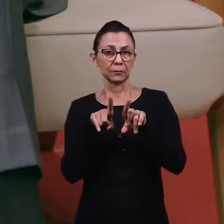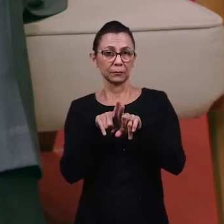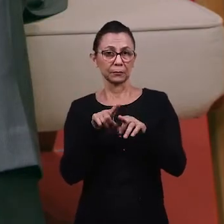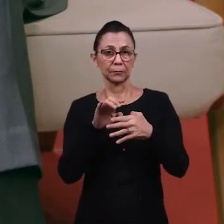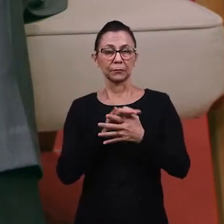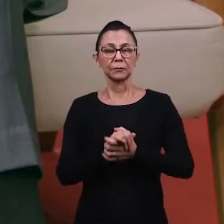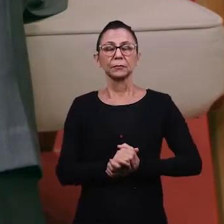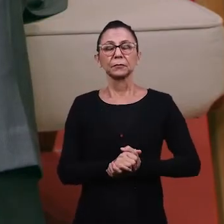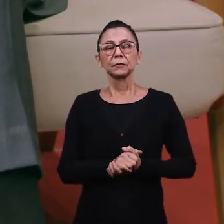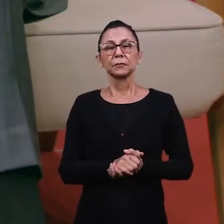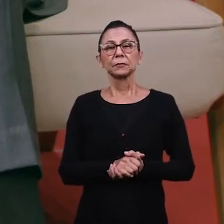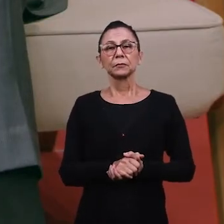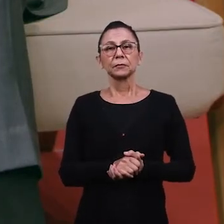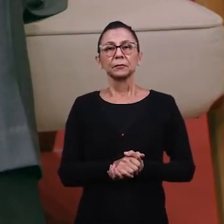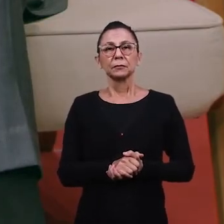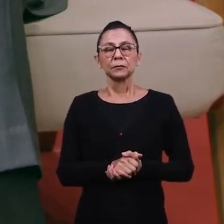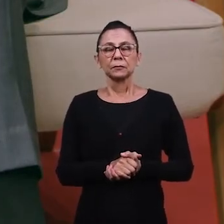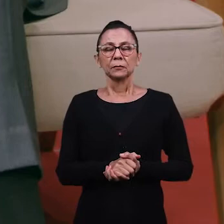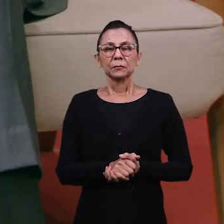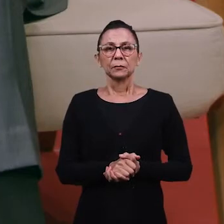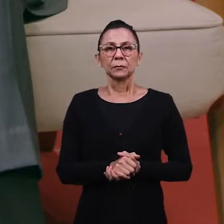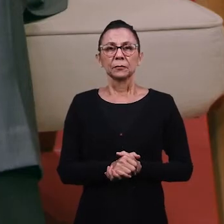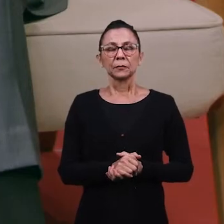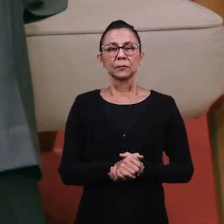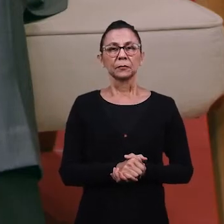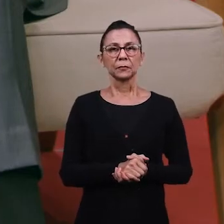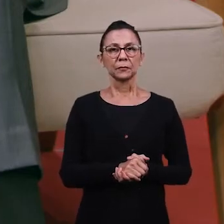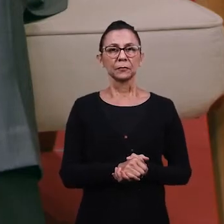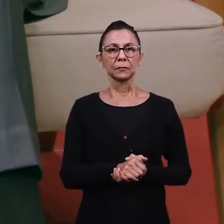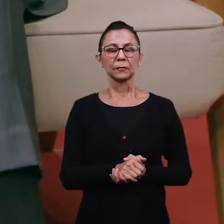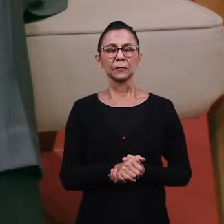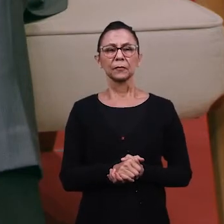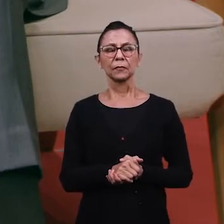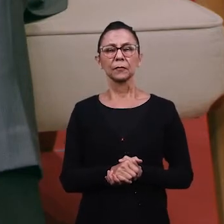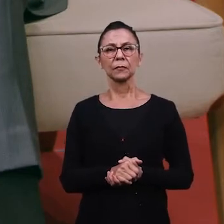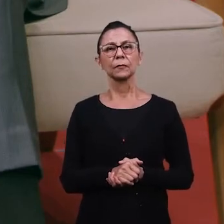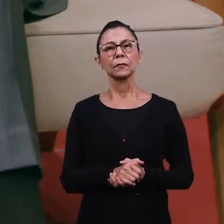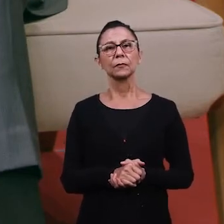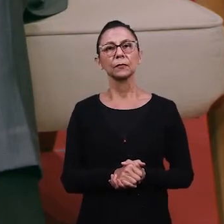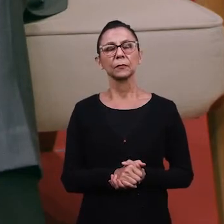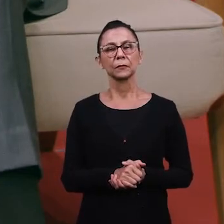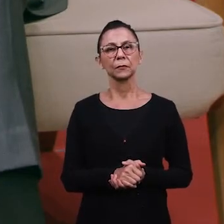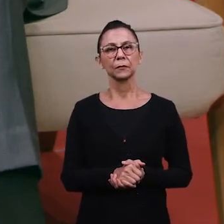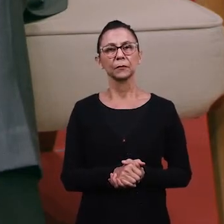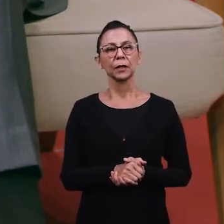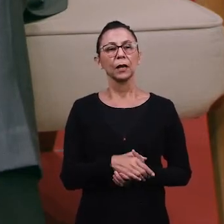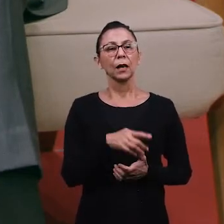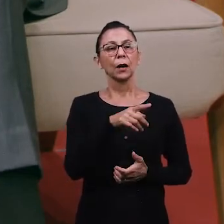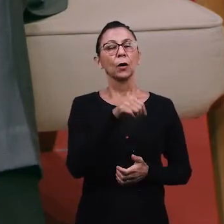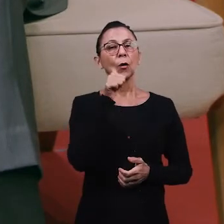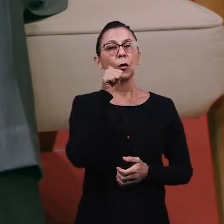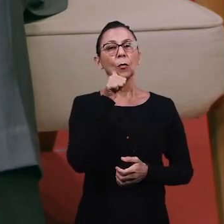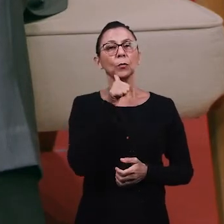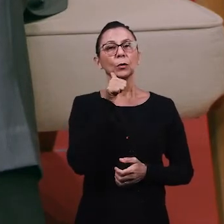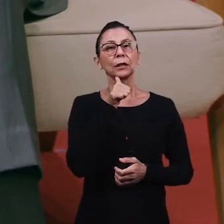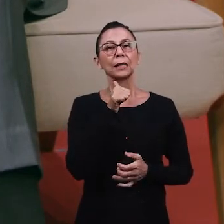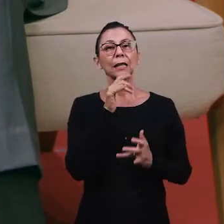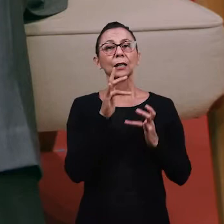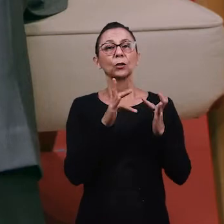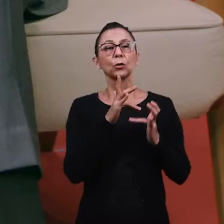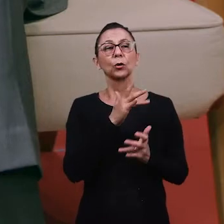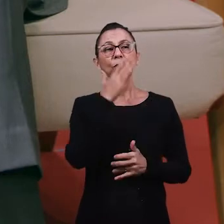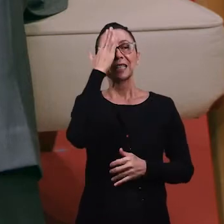grand jour du Seigneur, qui est le retour de Jésus. Un autre détail important, prophétique, c'est lui qui